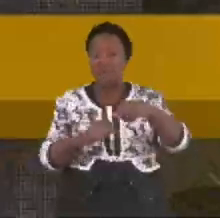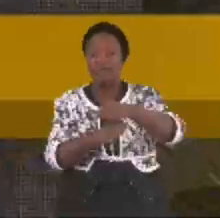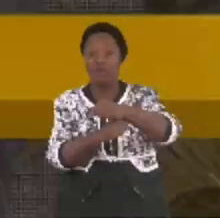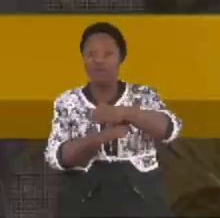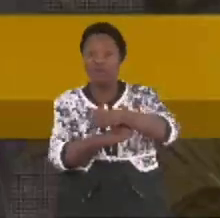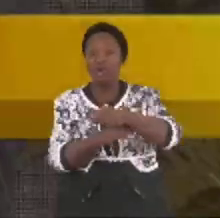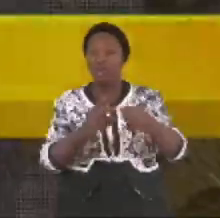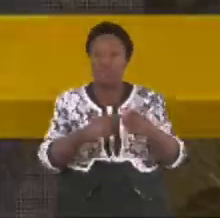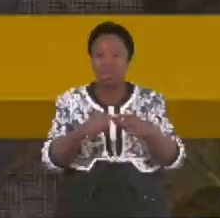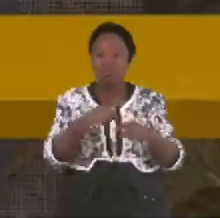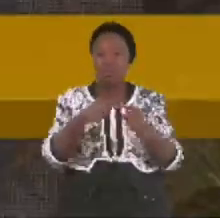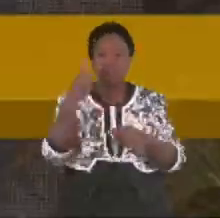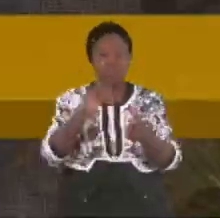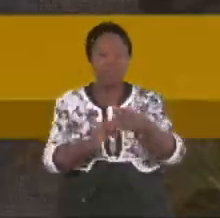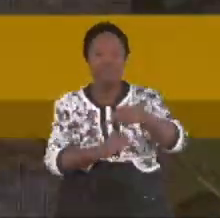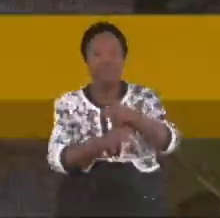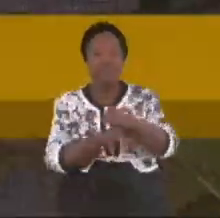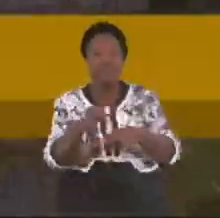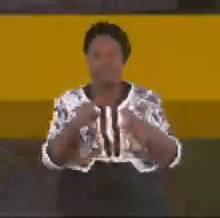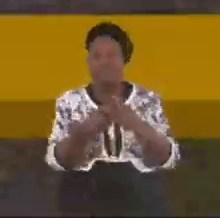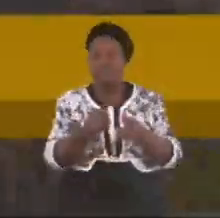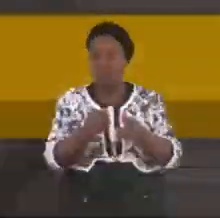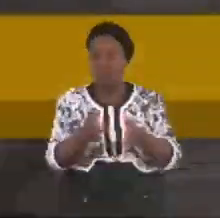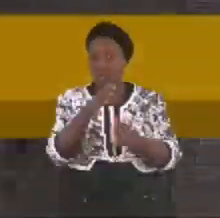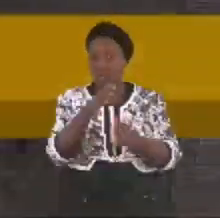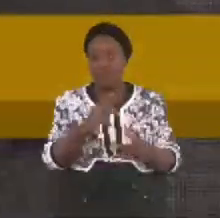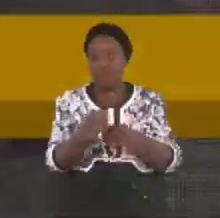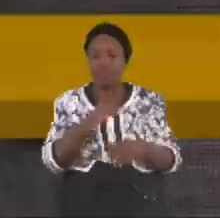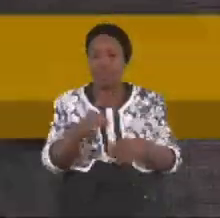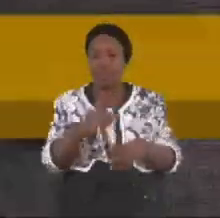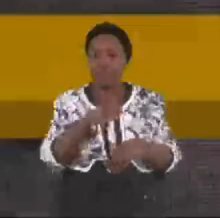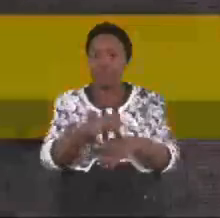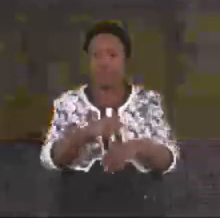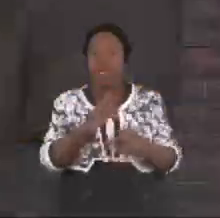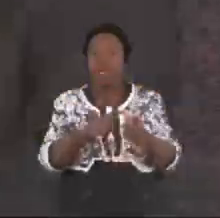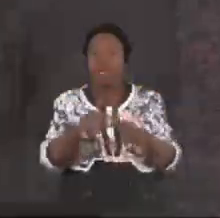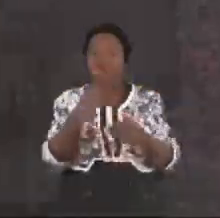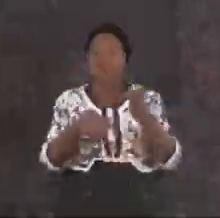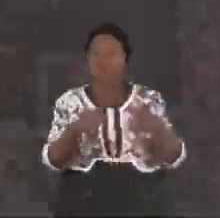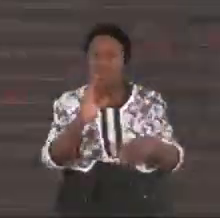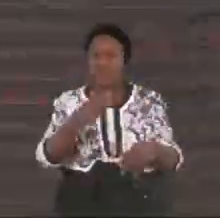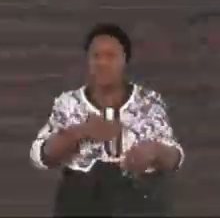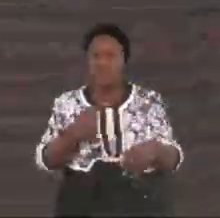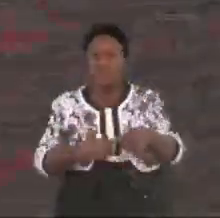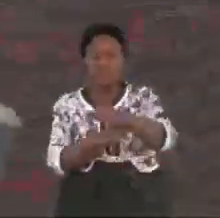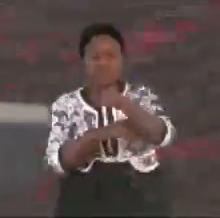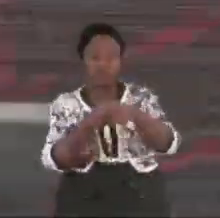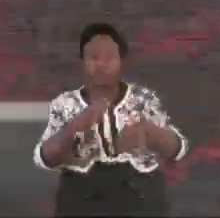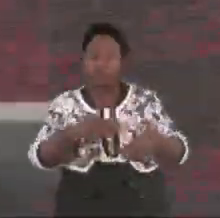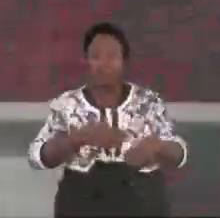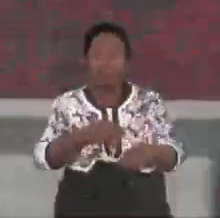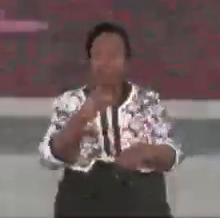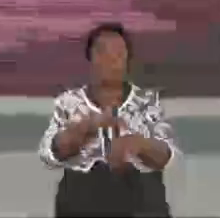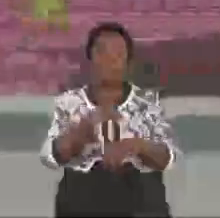regardez cette fondation, ce fondement, vous vous posez la question, si vous êtes ministre, quel est le fondement de mon ministère? Ensuite, si vous